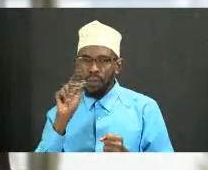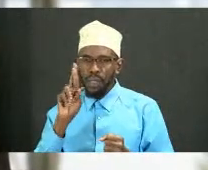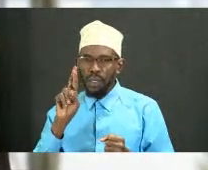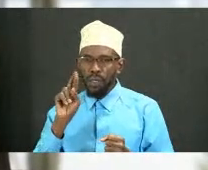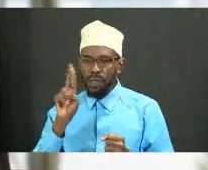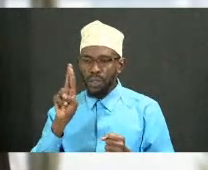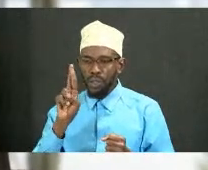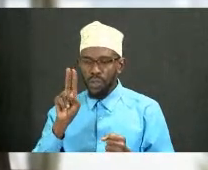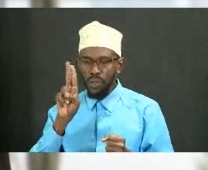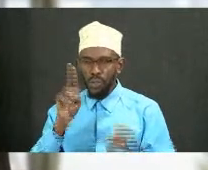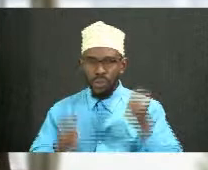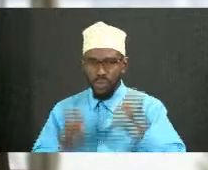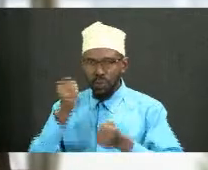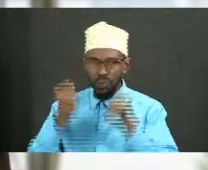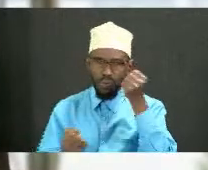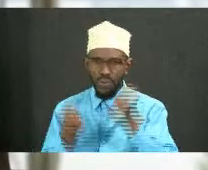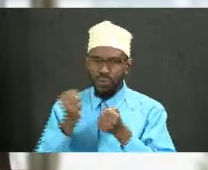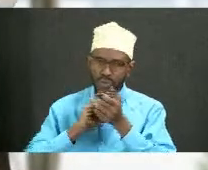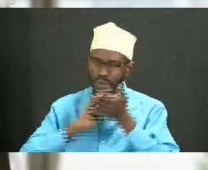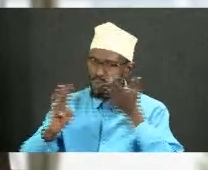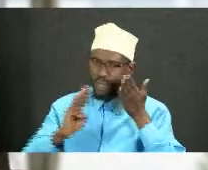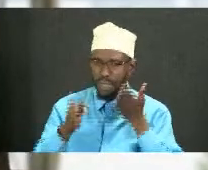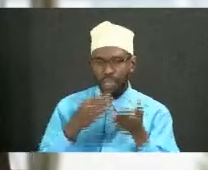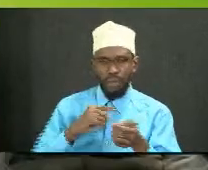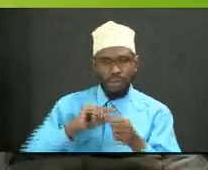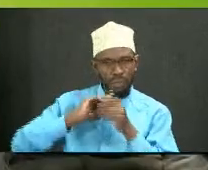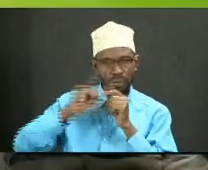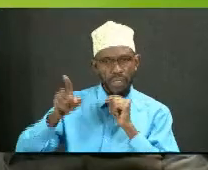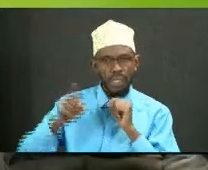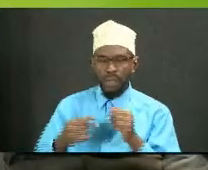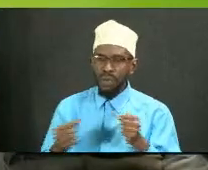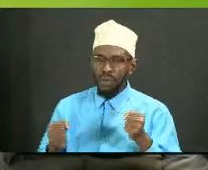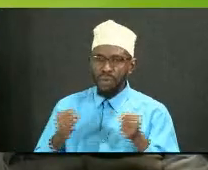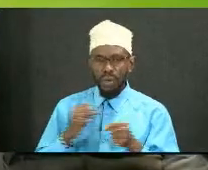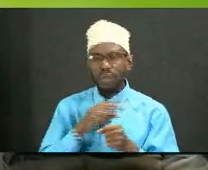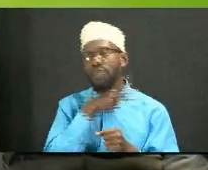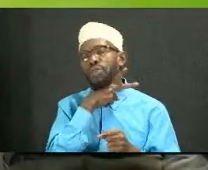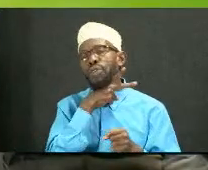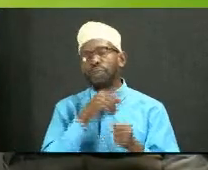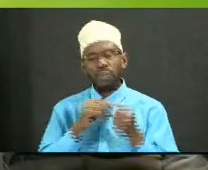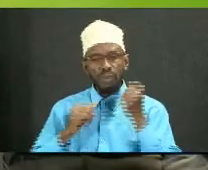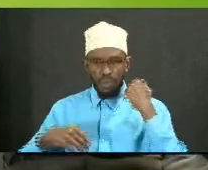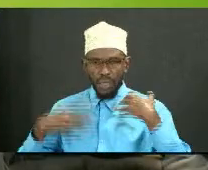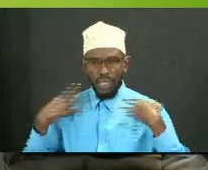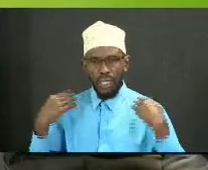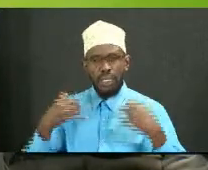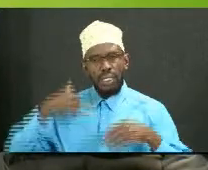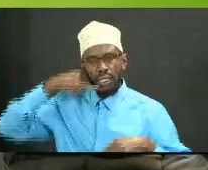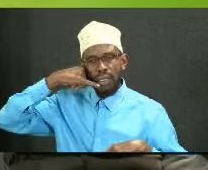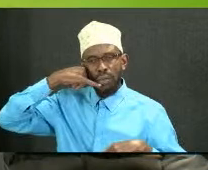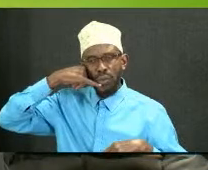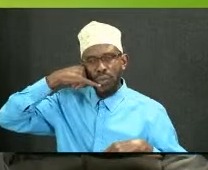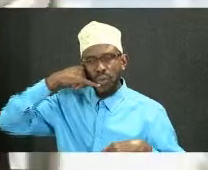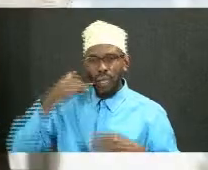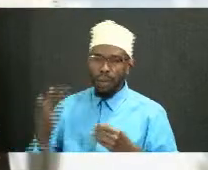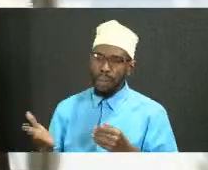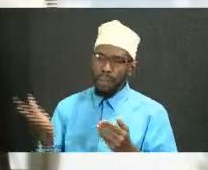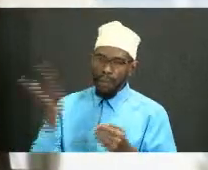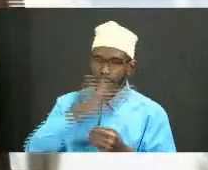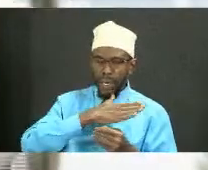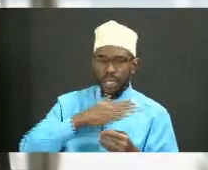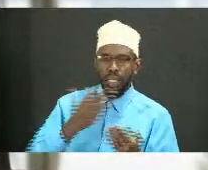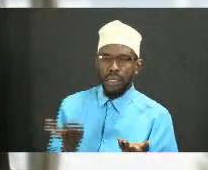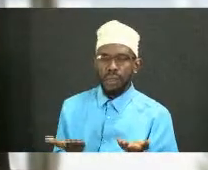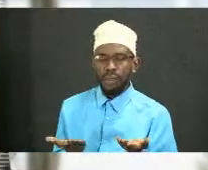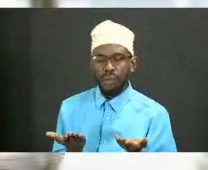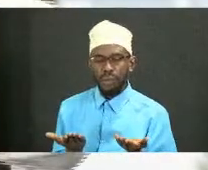Aonekane mashallah, huyo kwanza ikipita hapa lazima tutajua kwamba amepita. Kelele, fujo na kadhalika. Na simu na nini na nini. Nitarejea tu katika haya